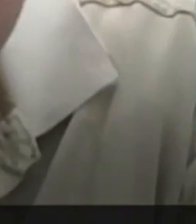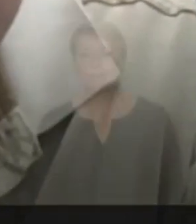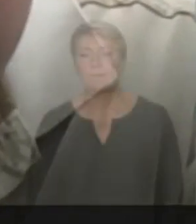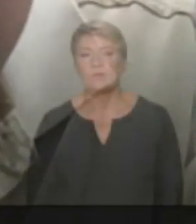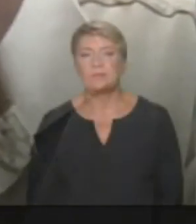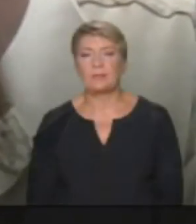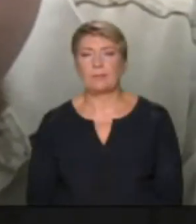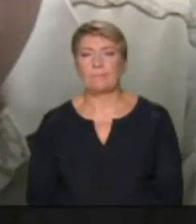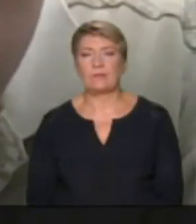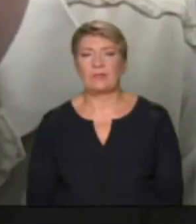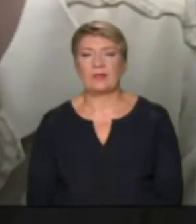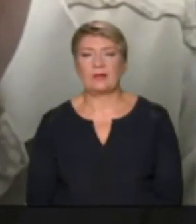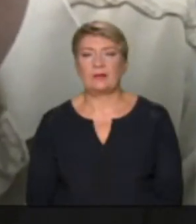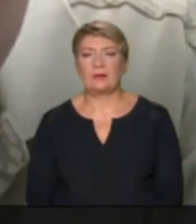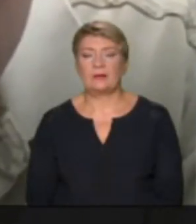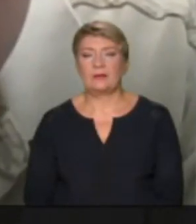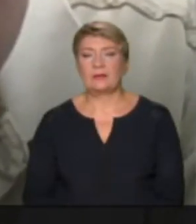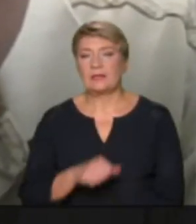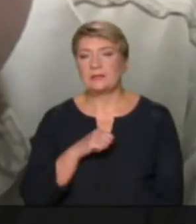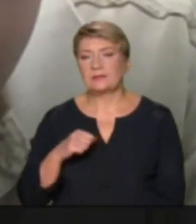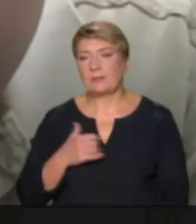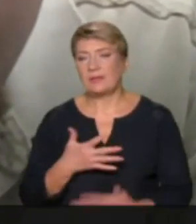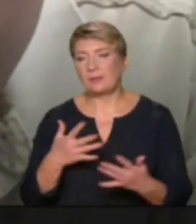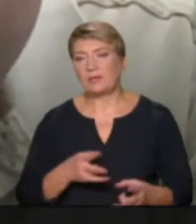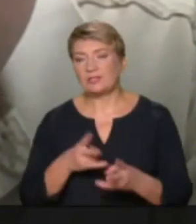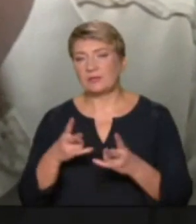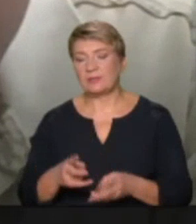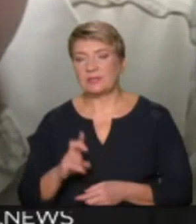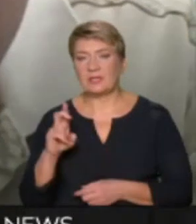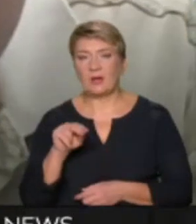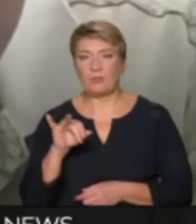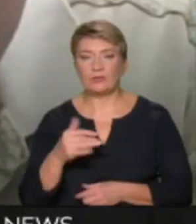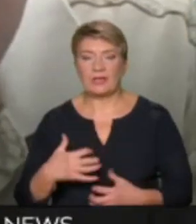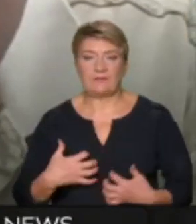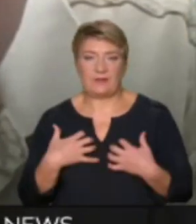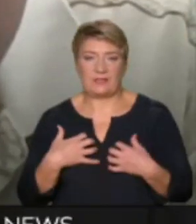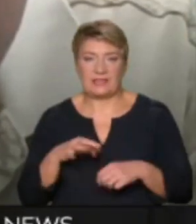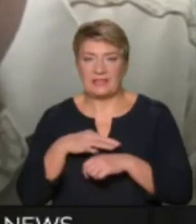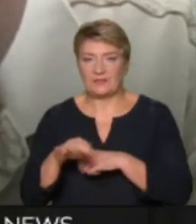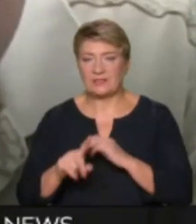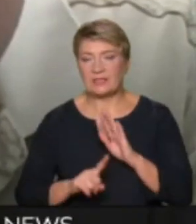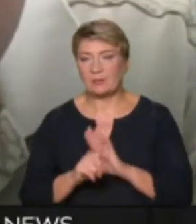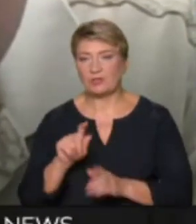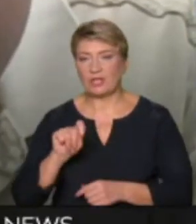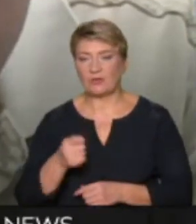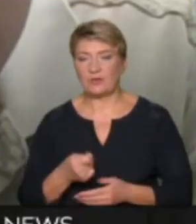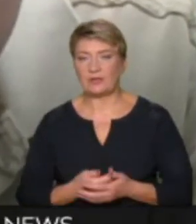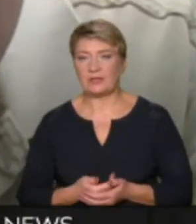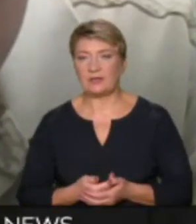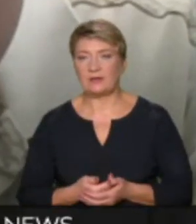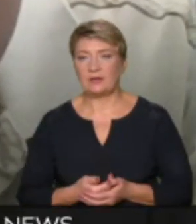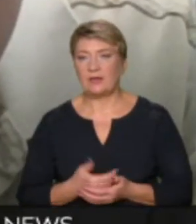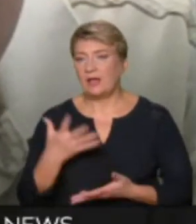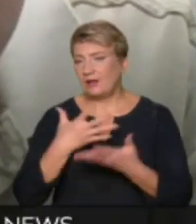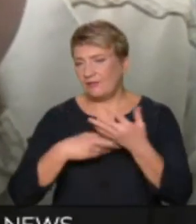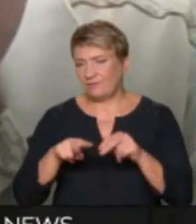це ті два міста, які найбільше постраждали від російського варварства, звірства на початку війни. Все,